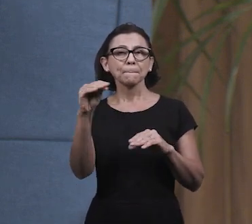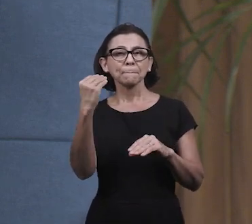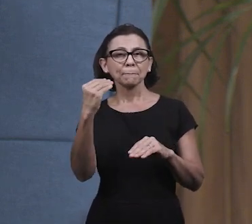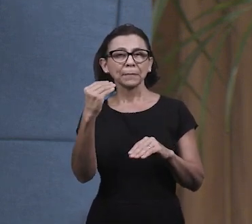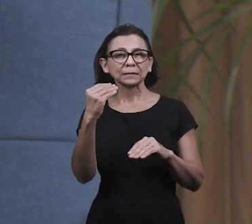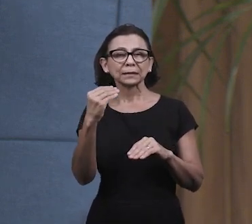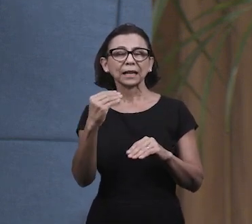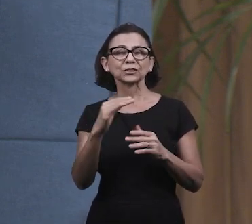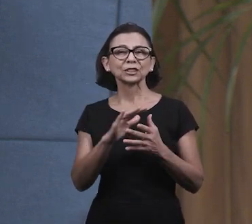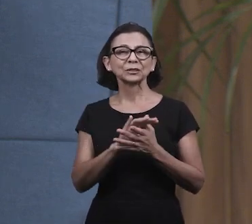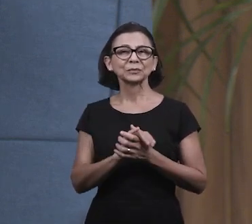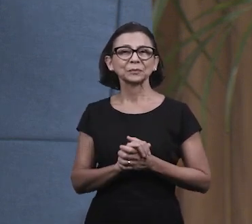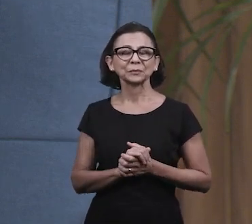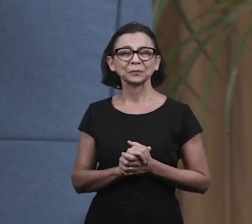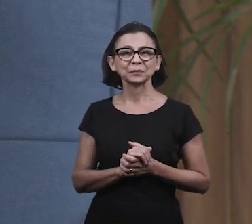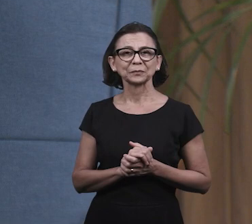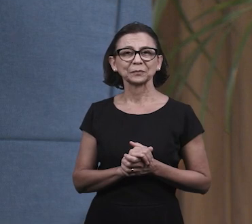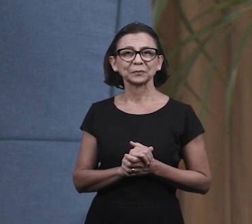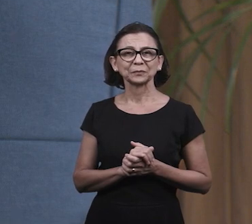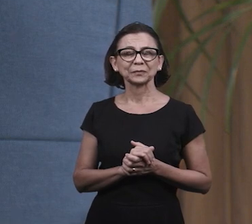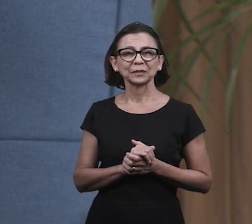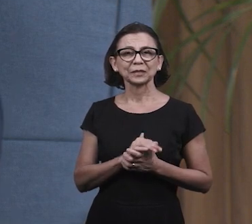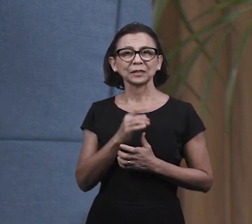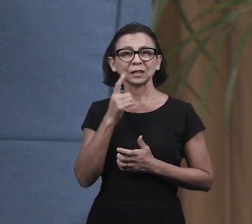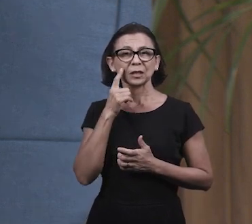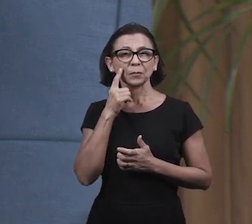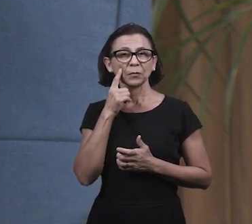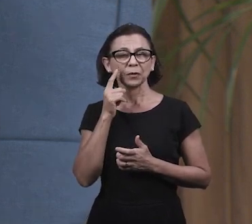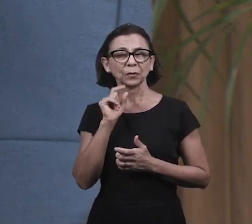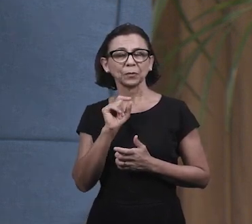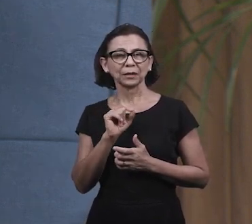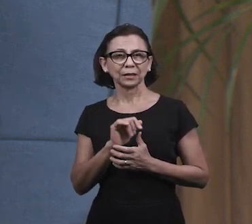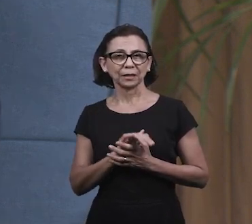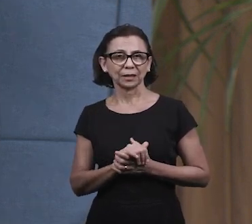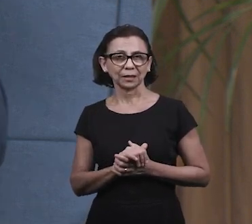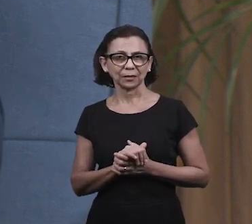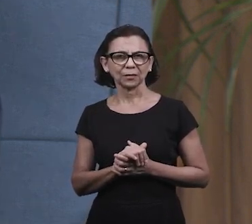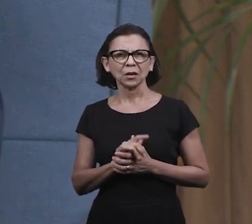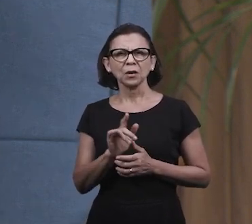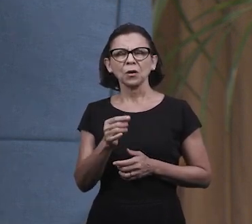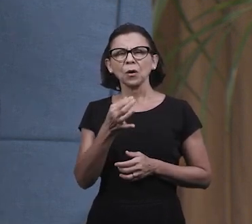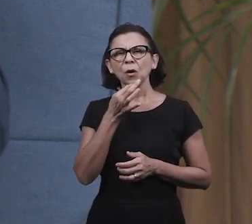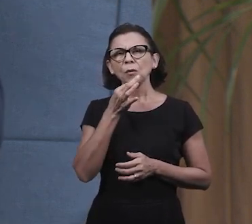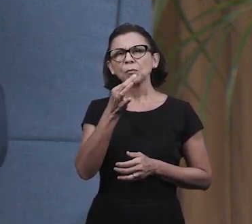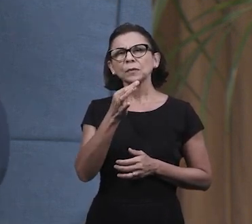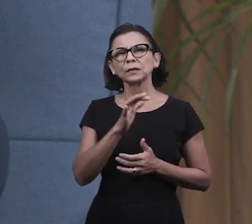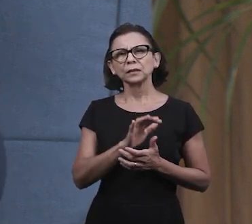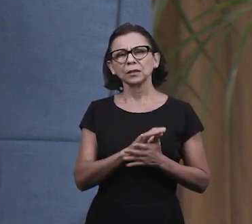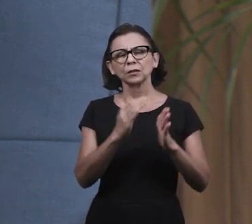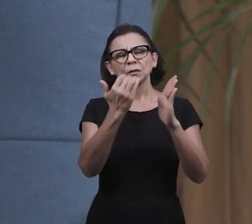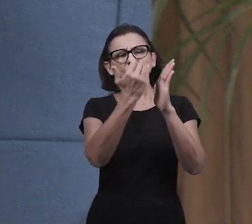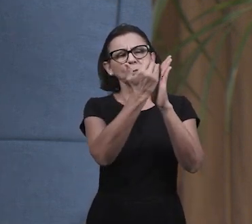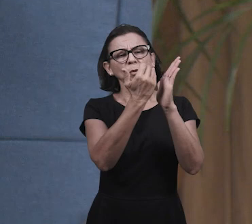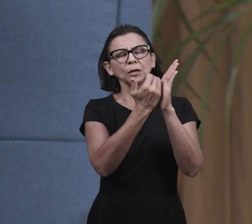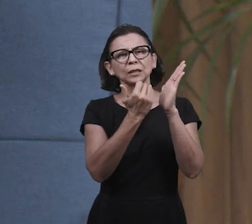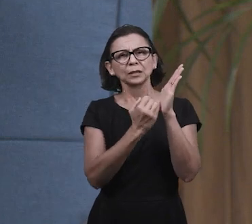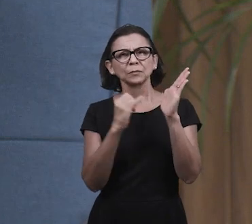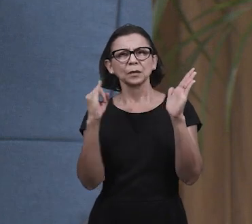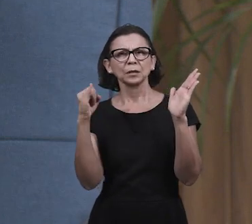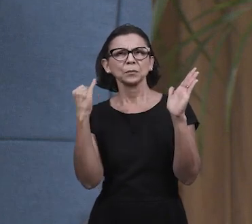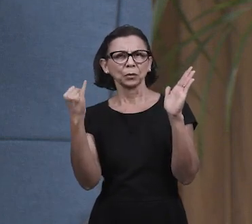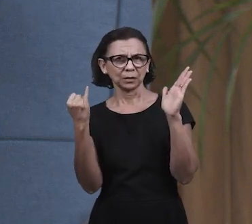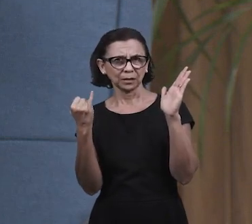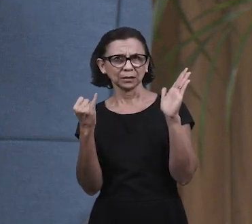va vous rediriger vers WhatsApp. Vous pouvez nous envoyer un message. Et ce premier message que nous voulons entendre